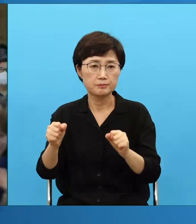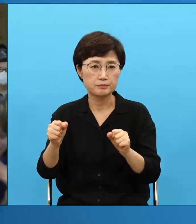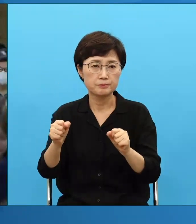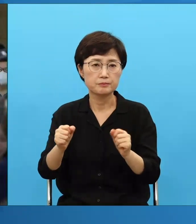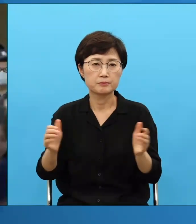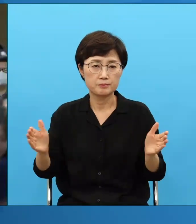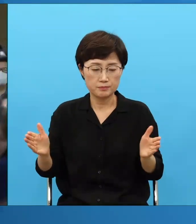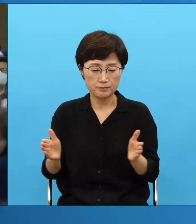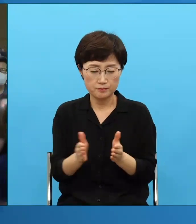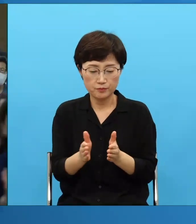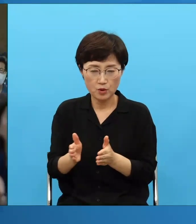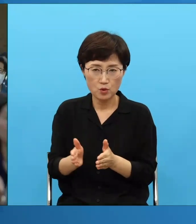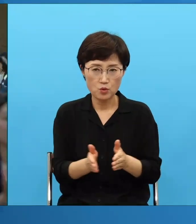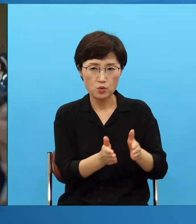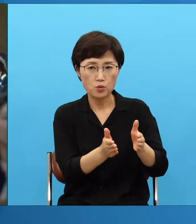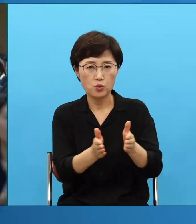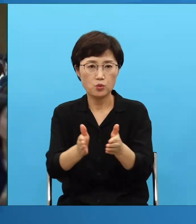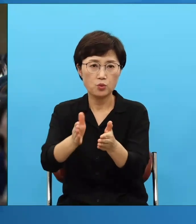함께하시네